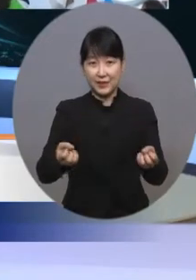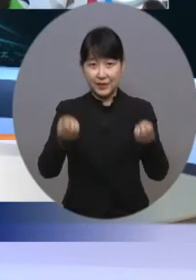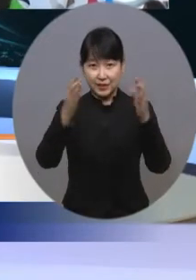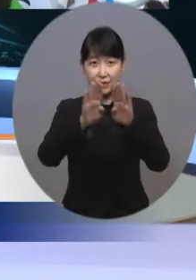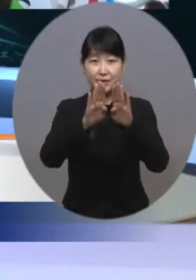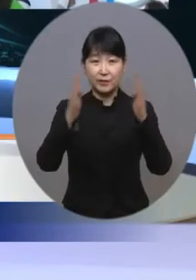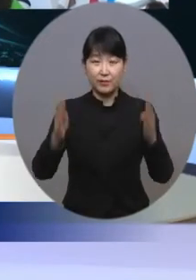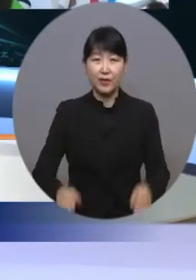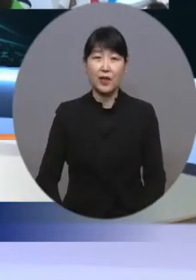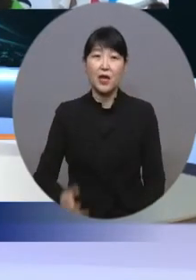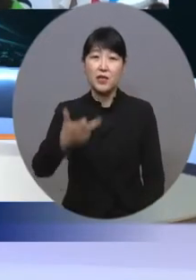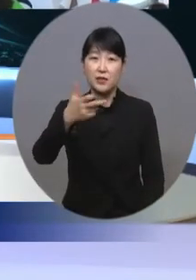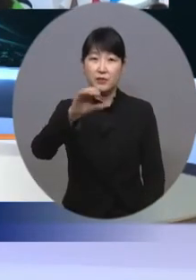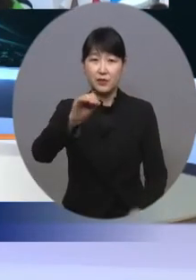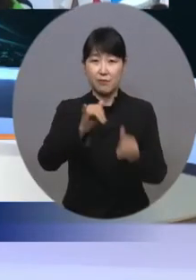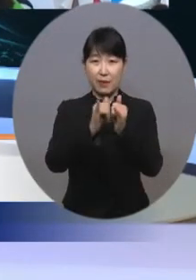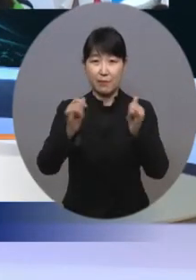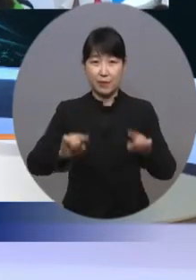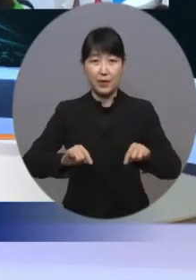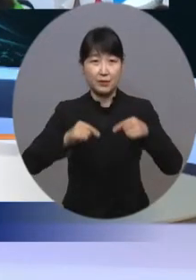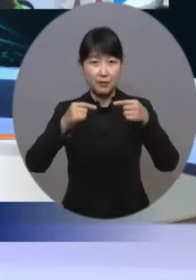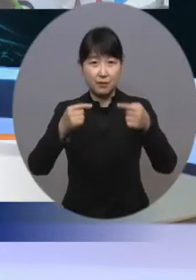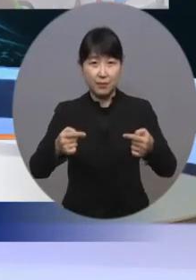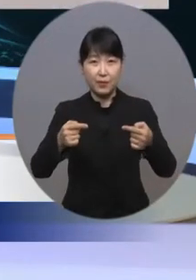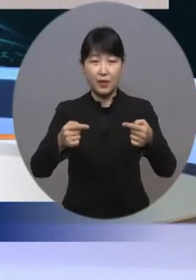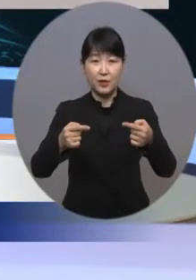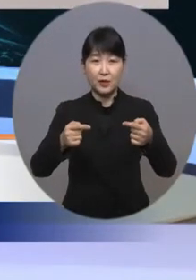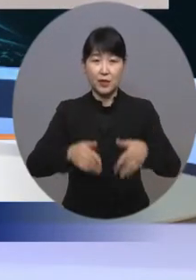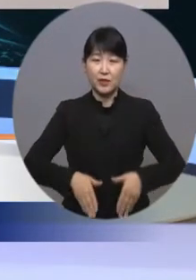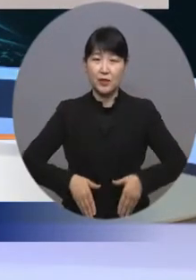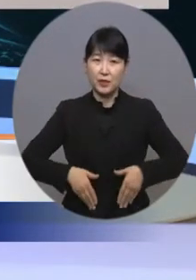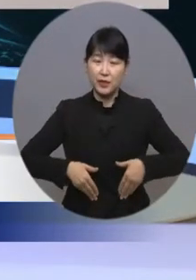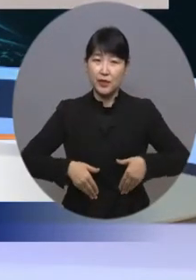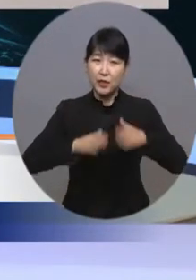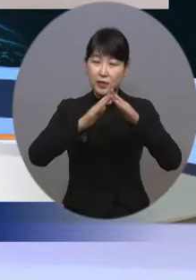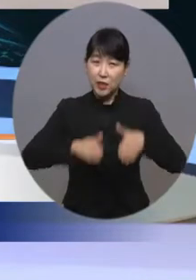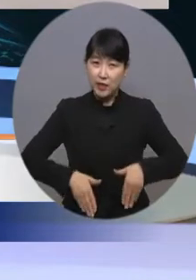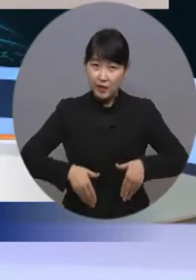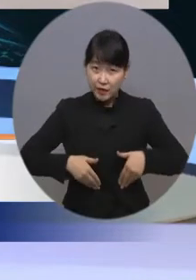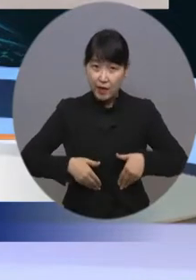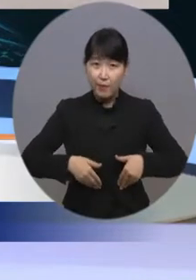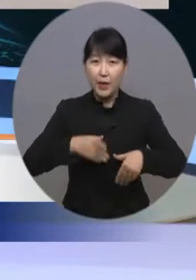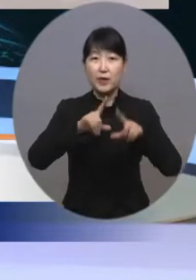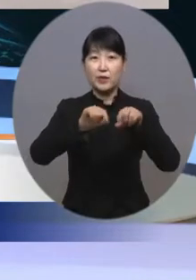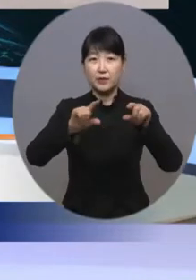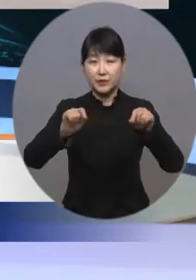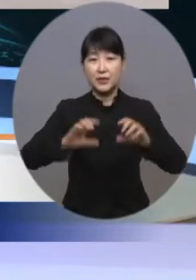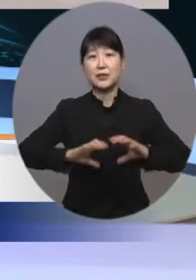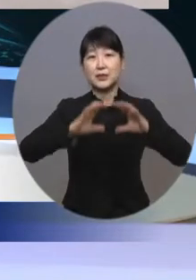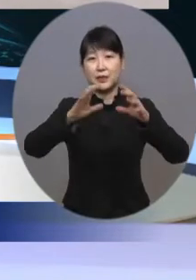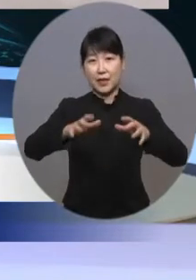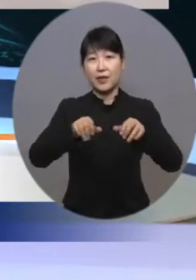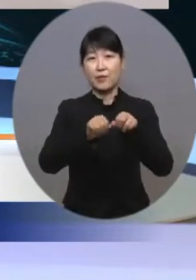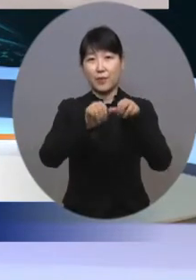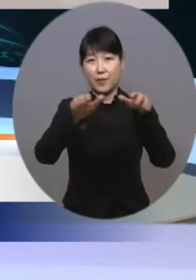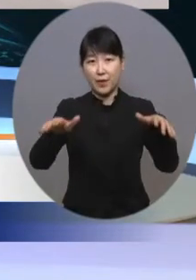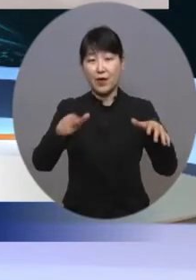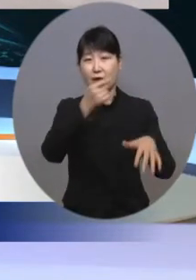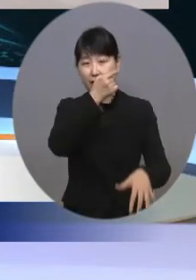명의 발길이 모여 전남 음식 세계화 가능성을 다시금 확인할 수 있었는데요. 김정현 기자가